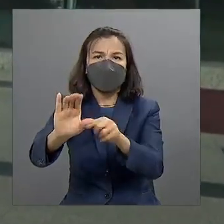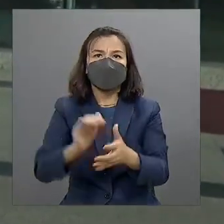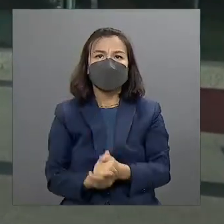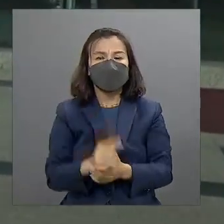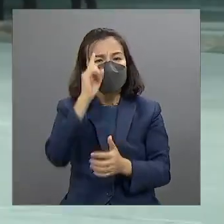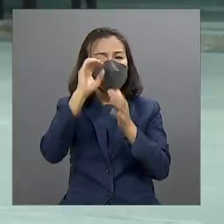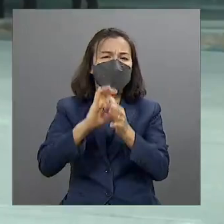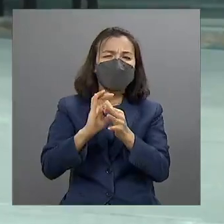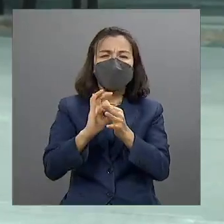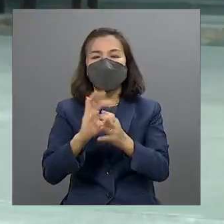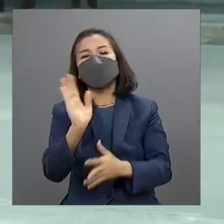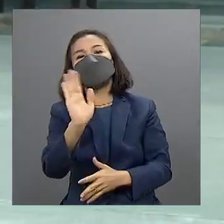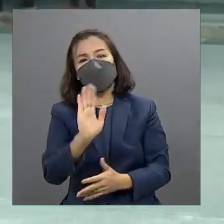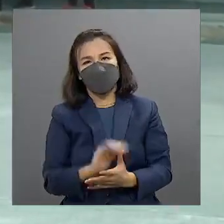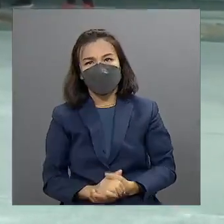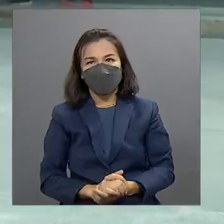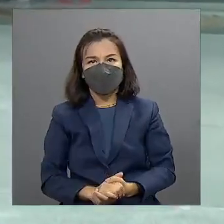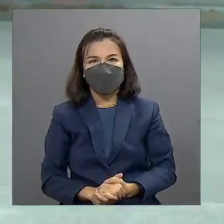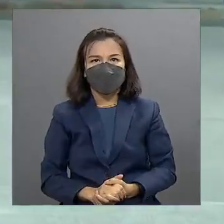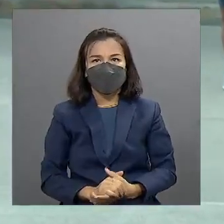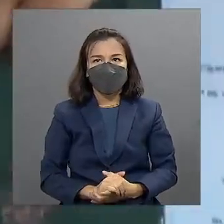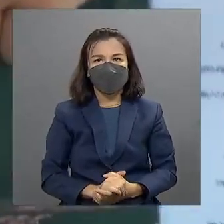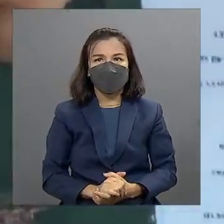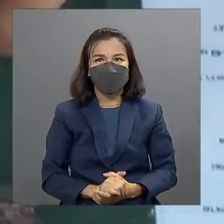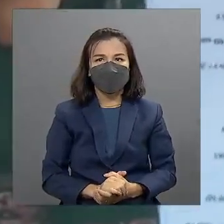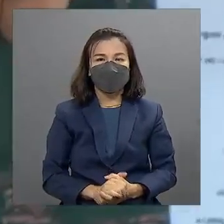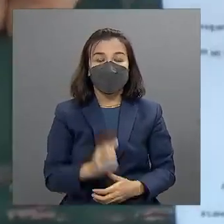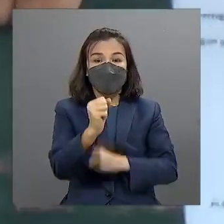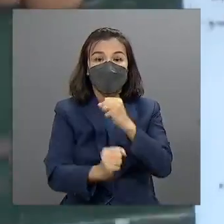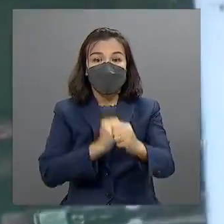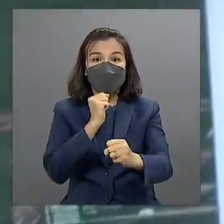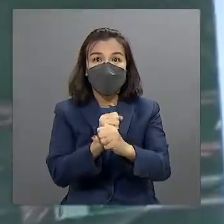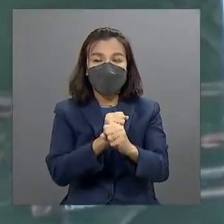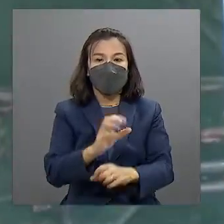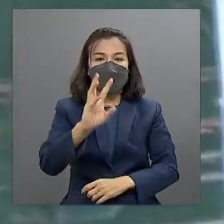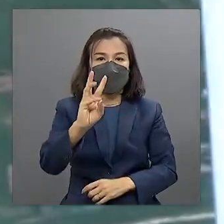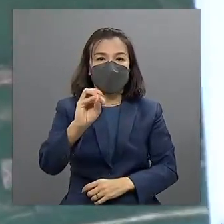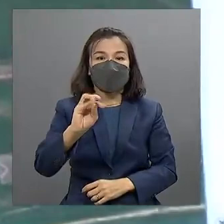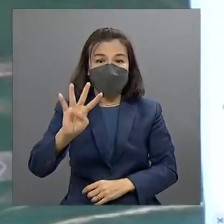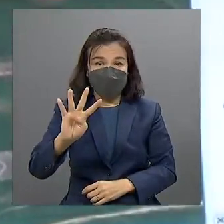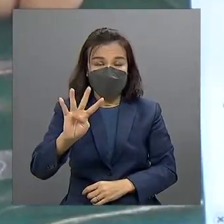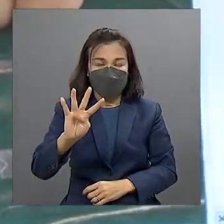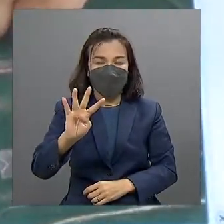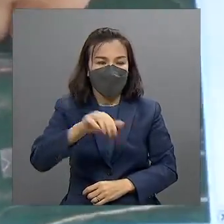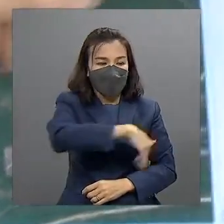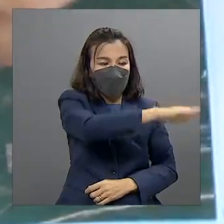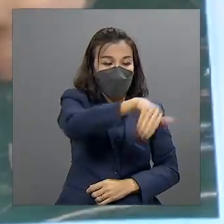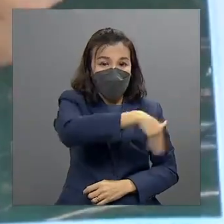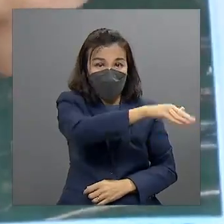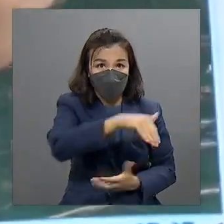บจากข้อมูลปี 2564มีผู้รหอัน